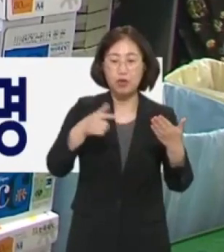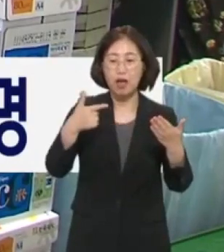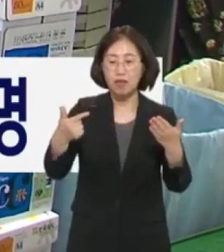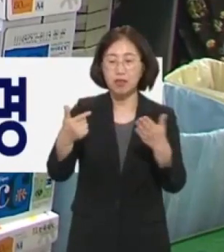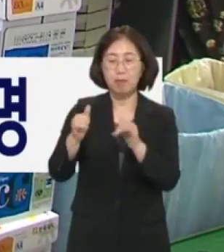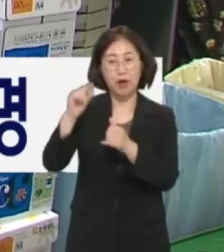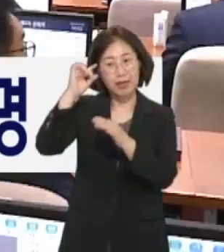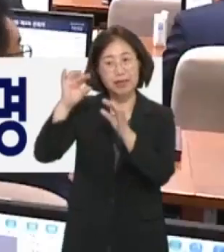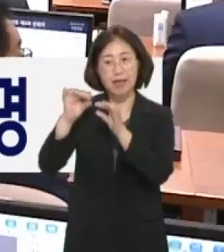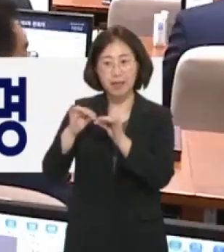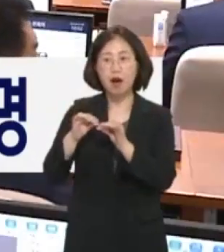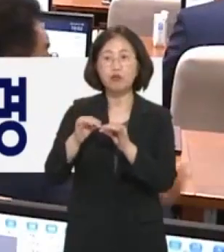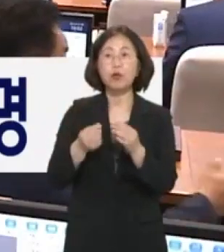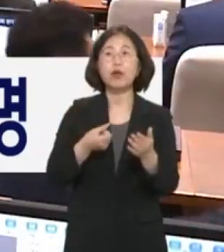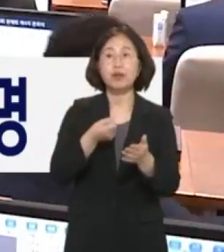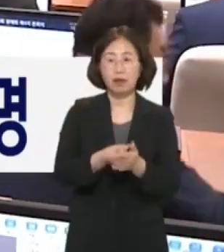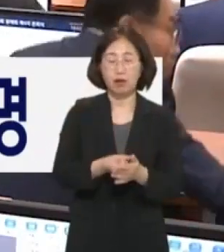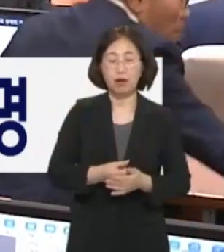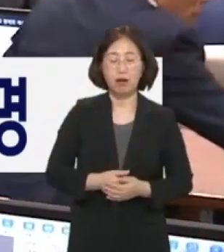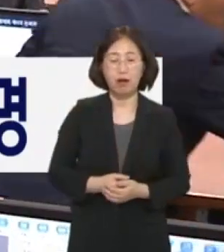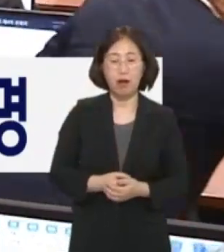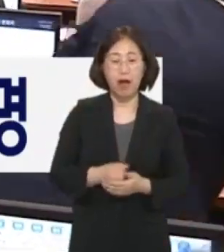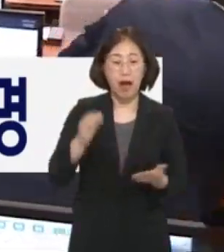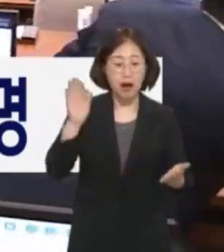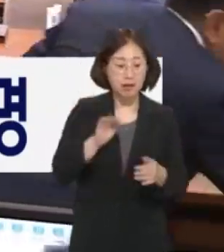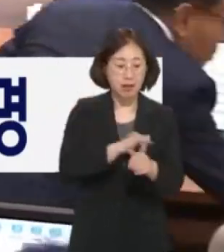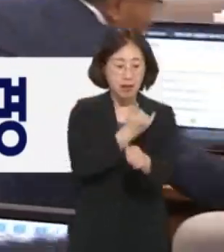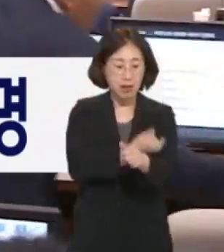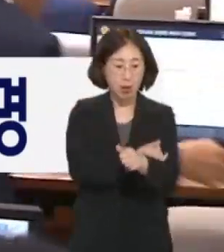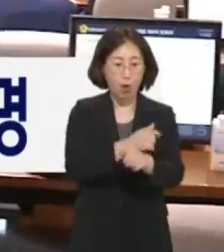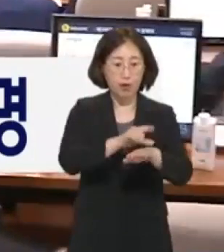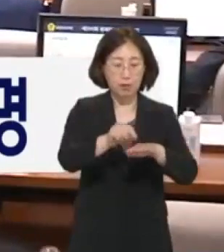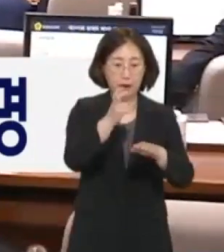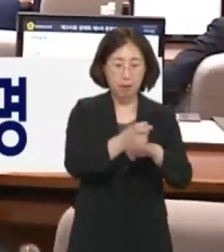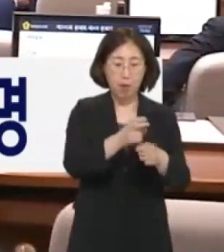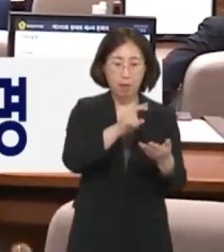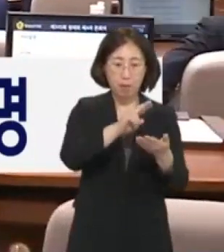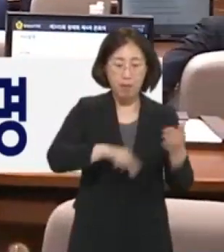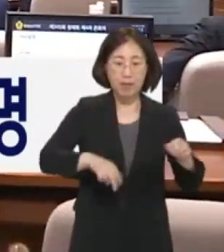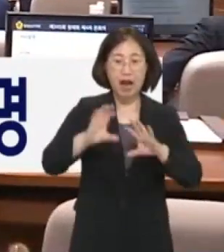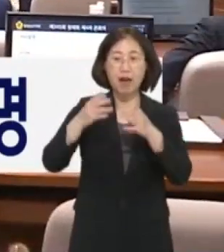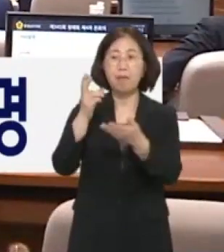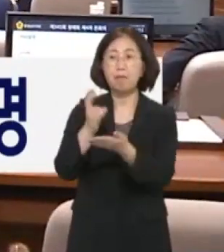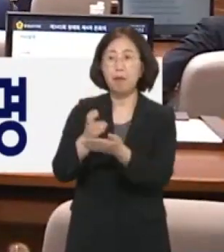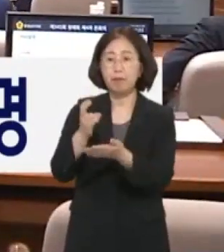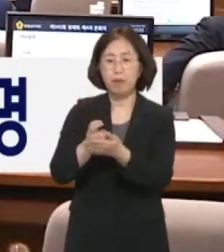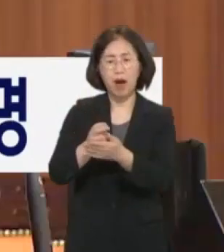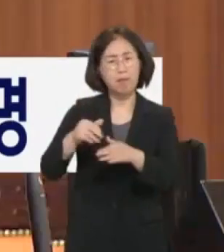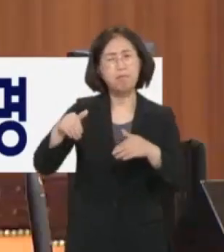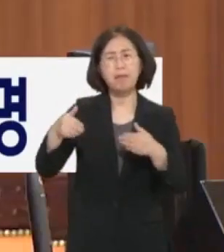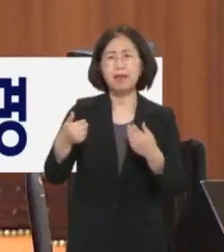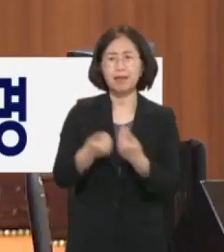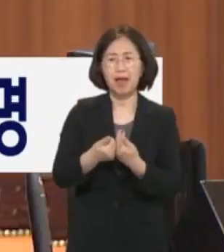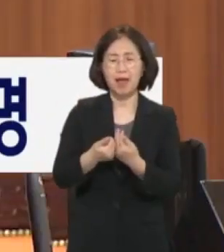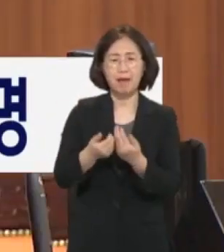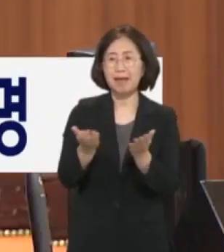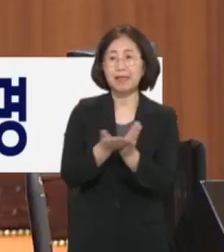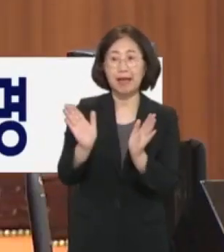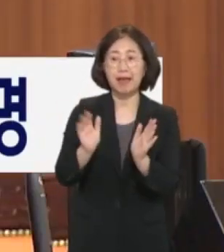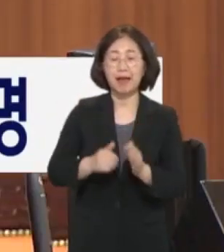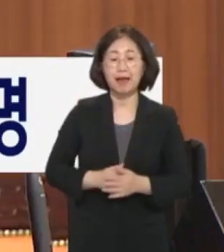6명의 찬성으로 이같이 결정하면서 학생인권조례 폐지는 헌법과 국제인권규범에 반한다고